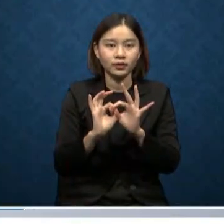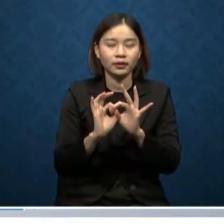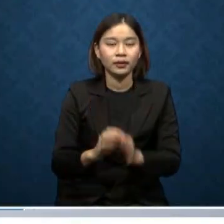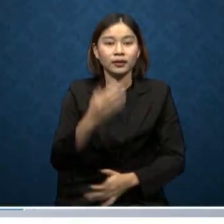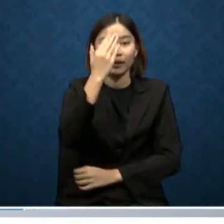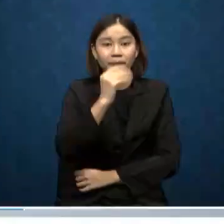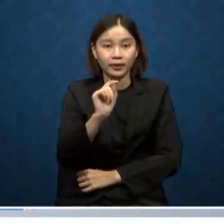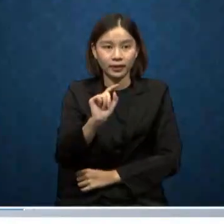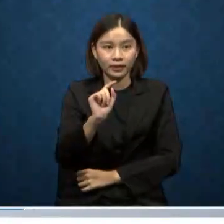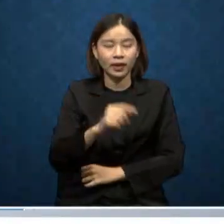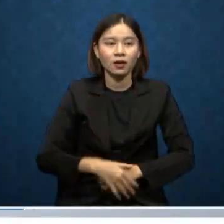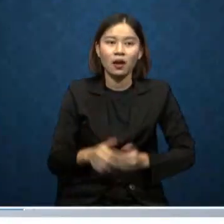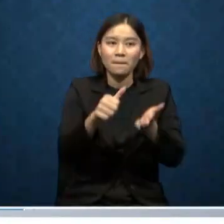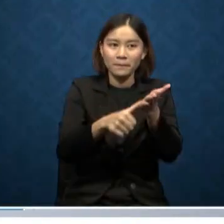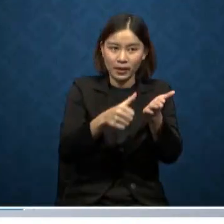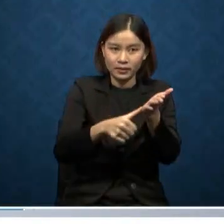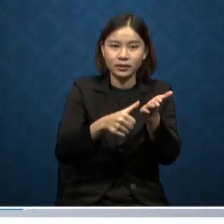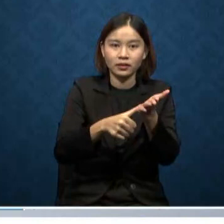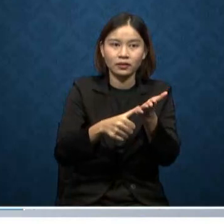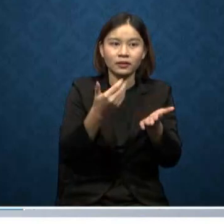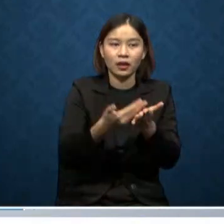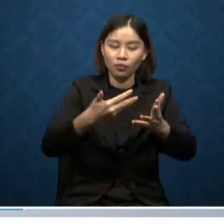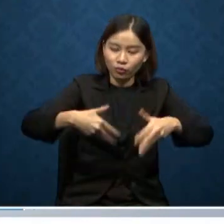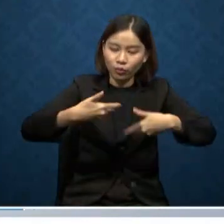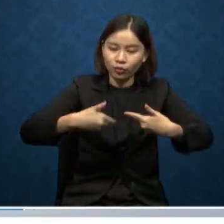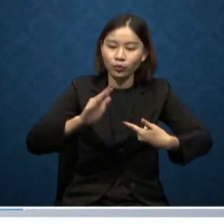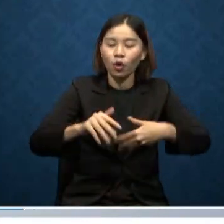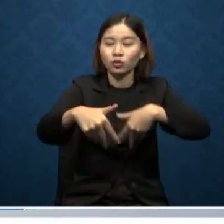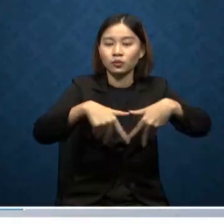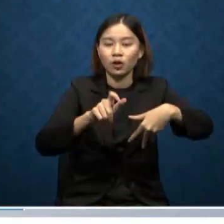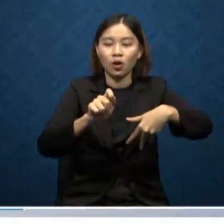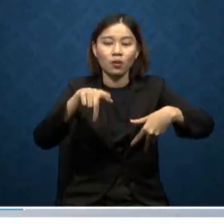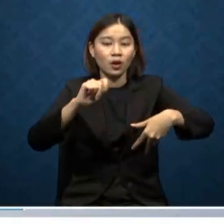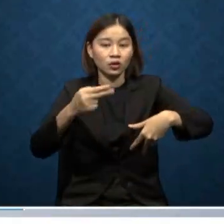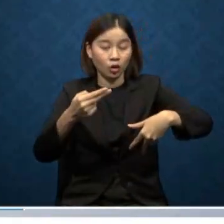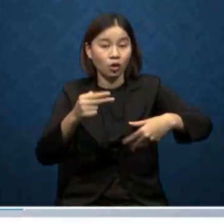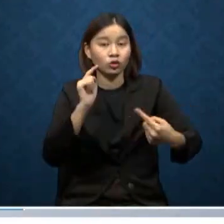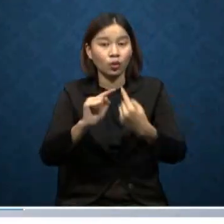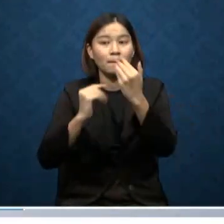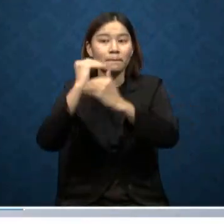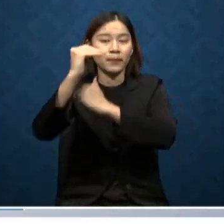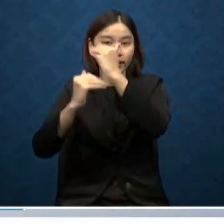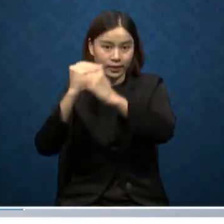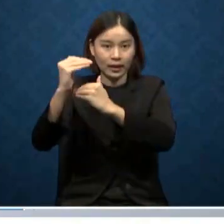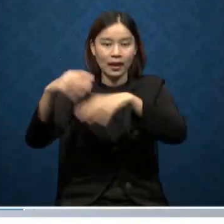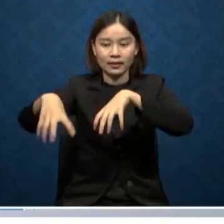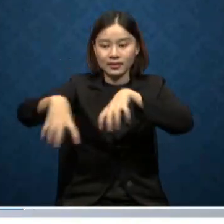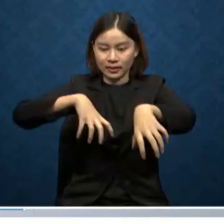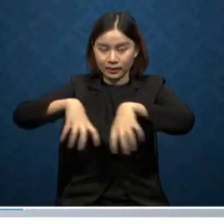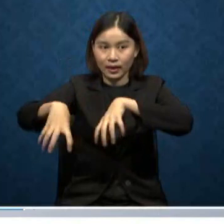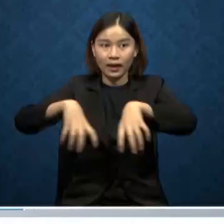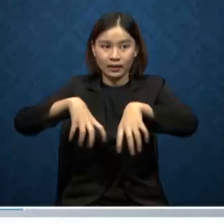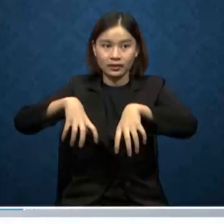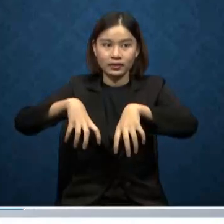1.น่นอนวาเปเป็พระสรีซึ่ควจะตองเป็น Years mixes ของท้องถินซึ่จะสามารถนำไปใช้ในการพัฒนาบริหารจดการ